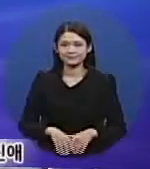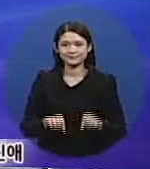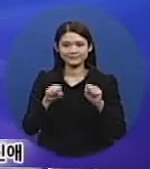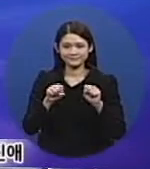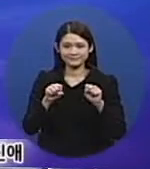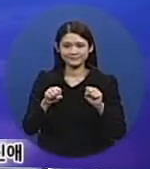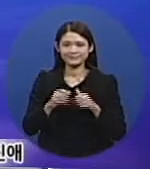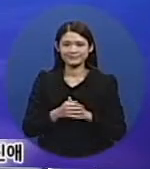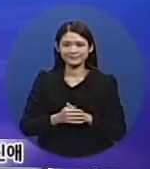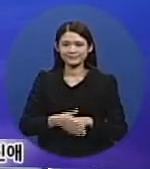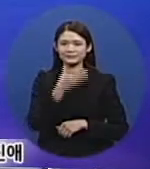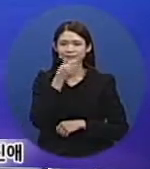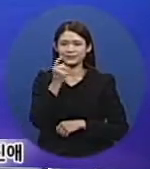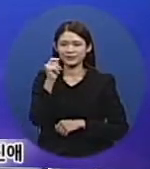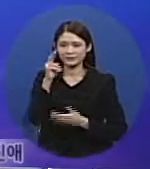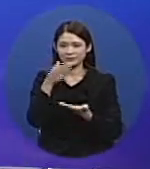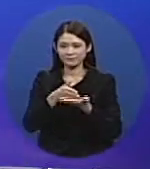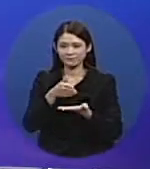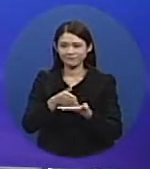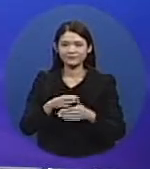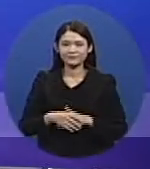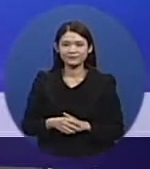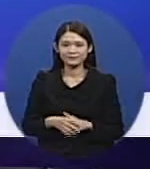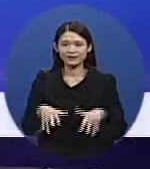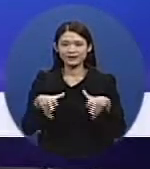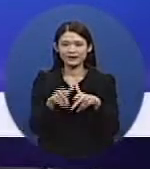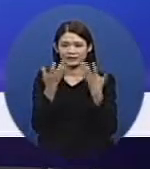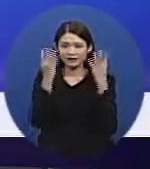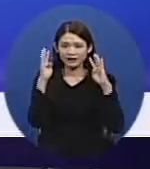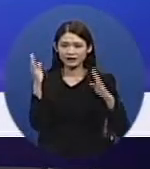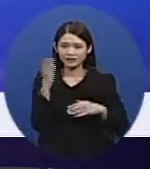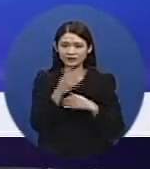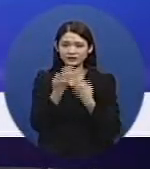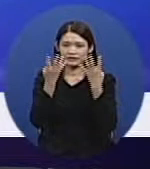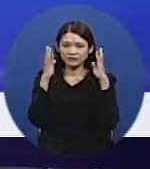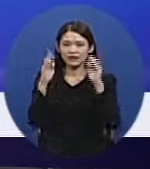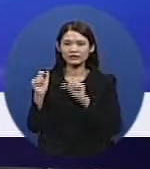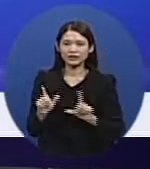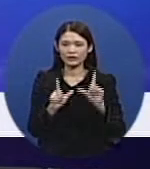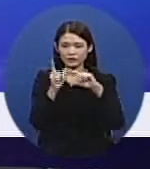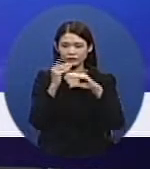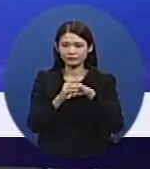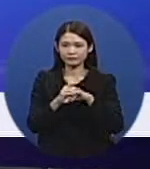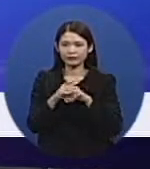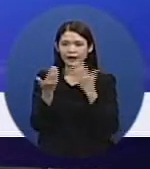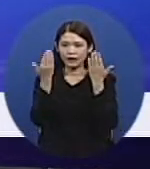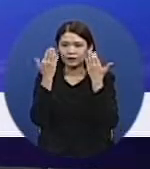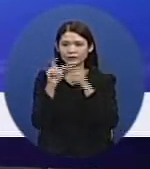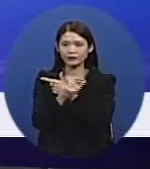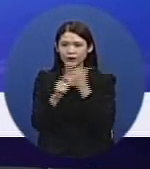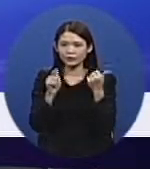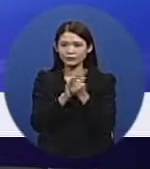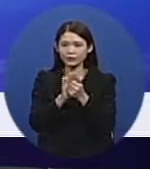시청자 여러분 안녕하십니까? 국제TV 뉴스입니다. 장애대학생이 대학 생활을 하는데 학교에서 각종 편의 지원을 받을 수